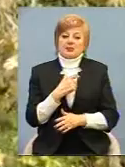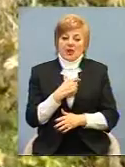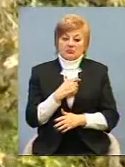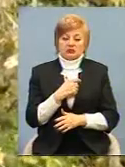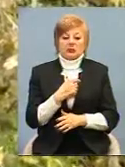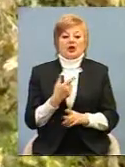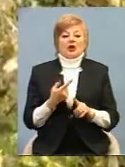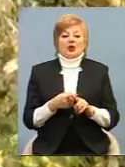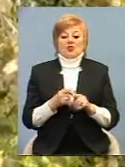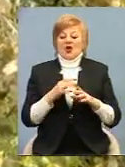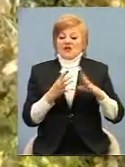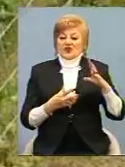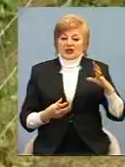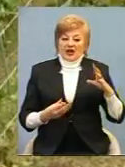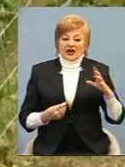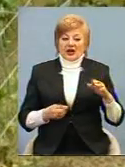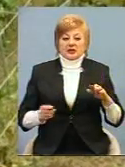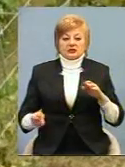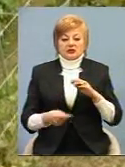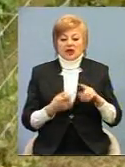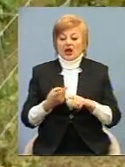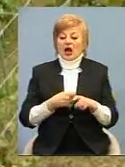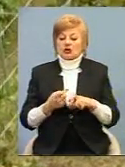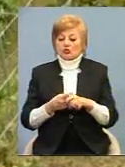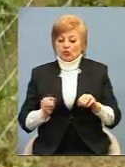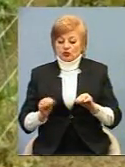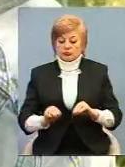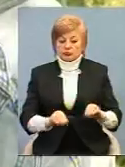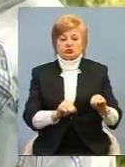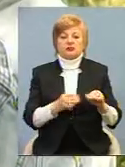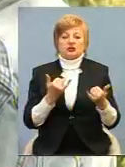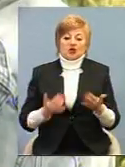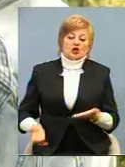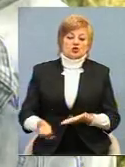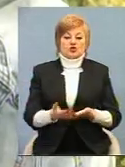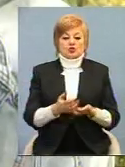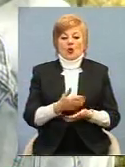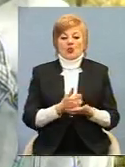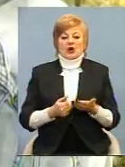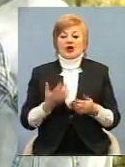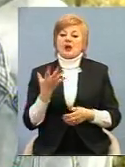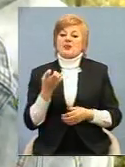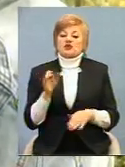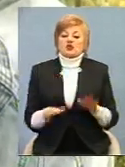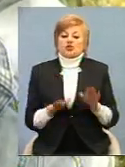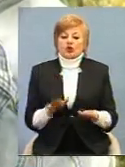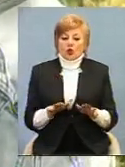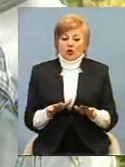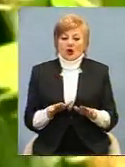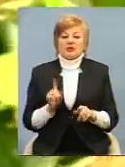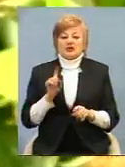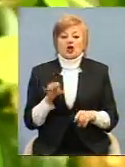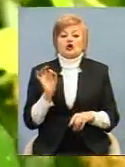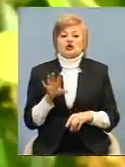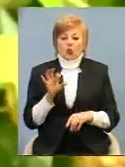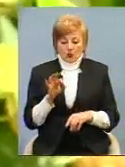у міжряддях винограду під соломою садять картоплю. Цьогоріч із кількох соток зібрали близько 500 кілограмів. Навіть восени